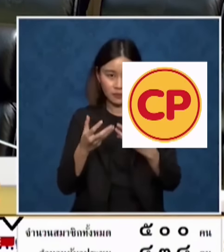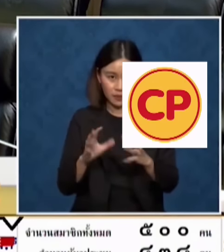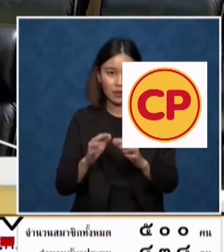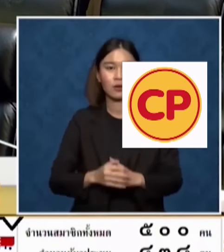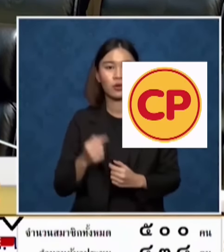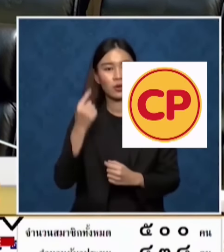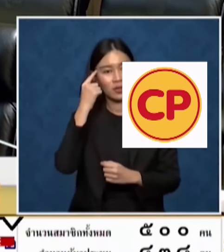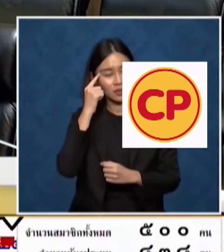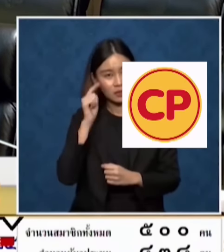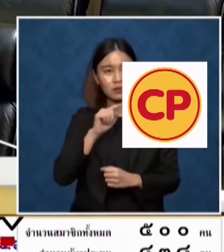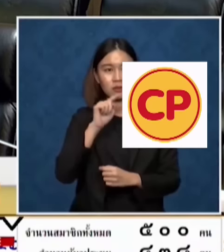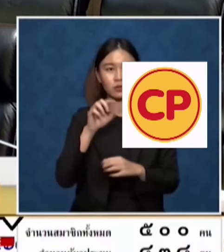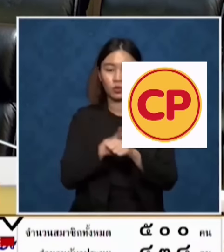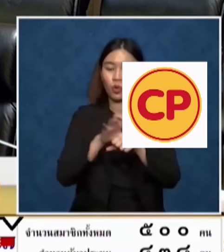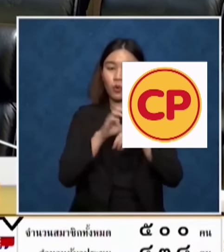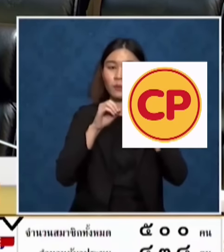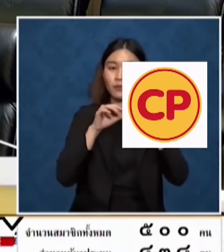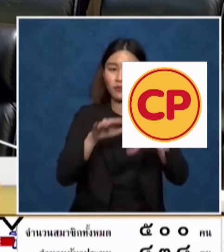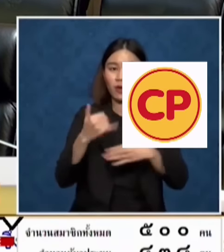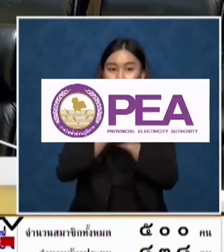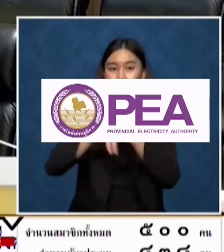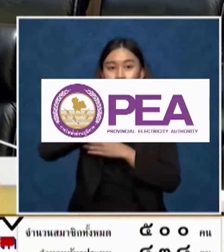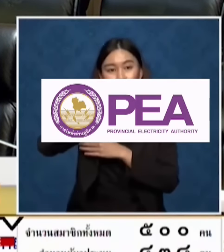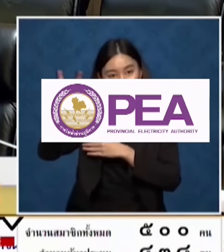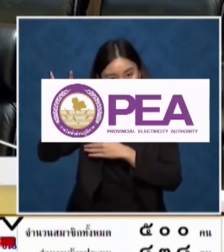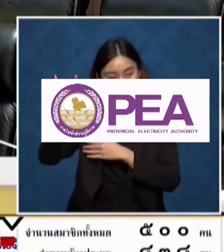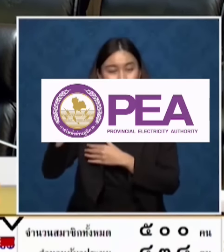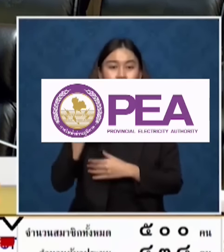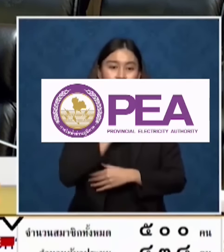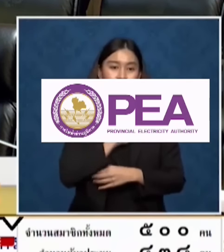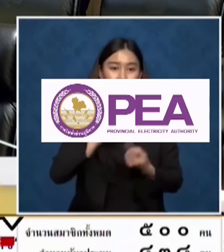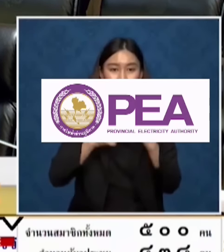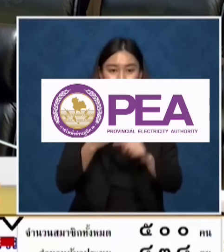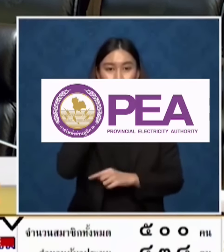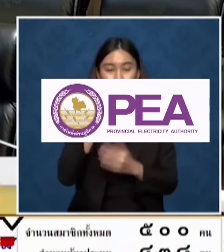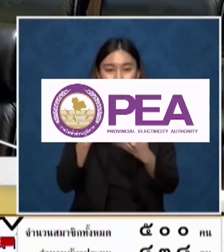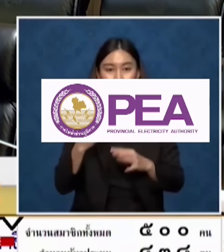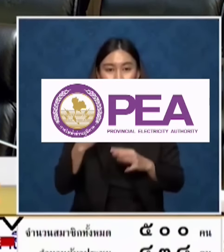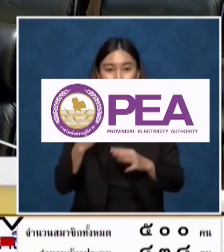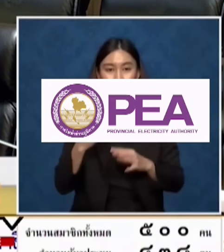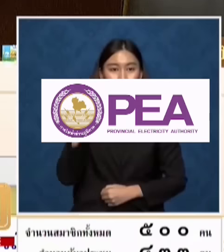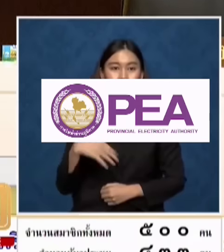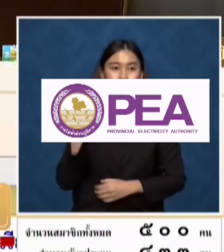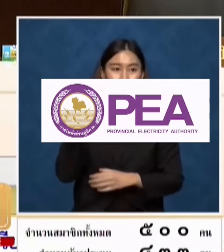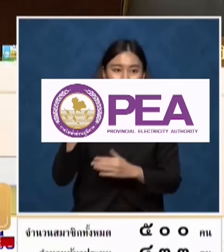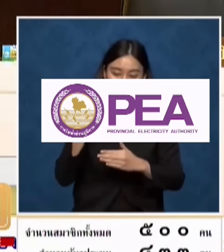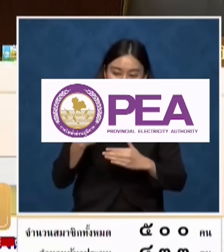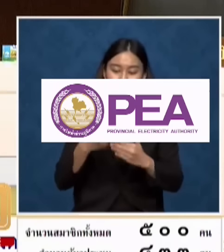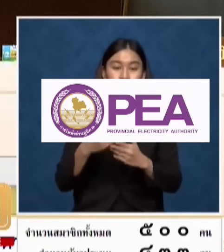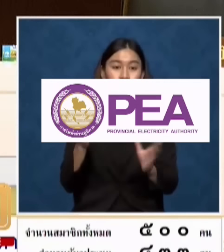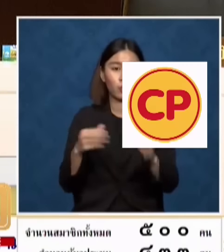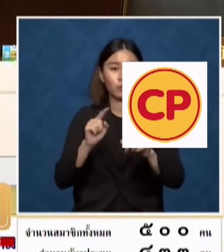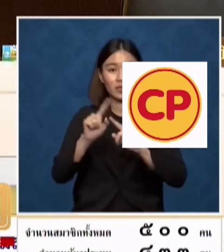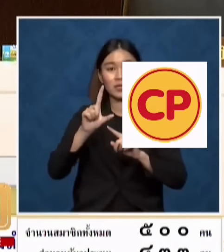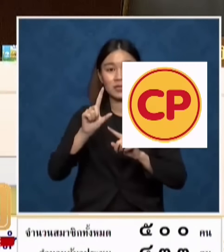งความกังวลหลังโควิดที่เราได้ไปดูงานเนี่ยเพื่อนสมาชิกผมได้พูดไปแล้วผมก็มีประเด็นสั้นๆเท่านั้น